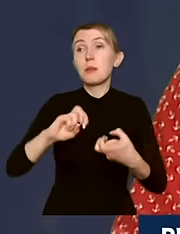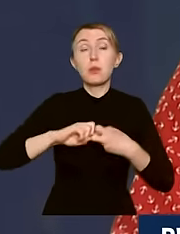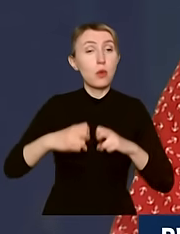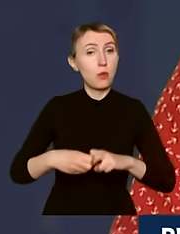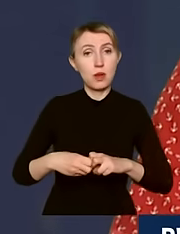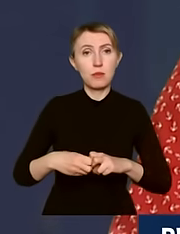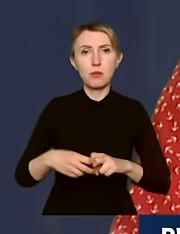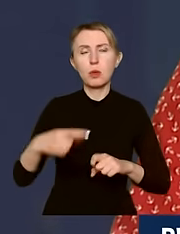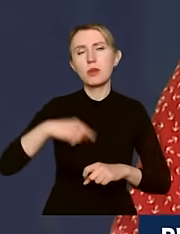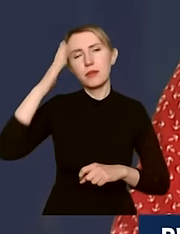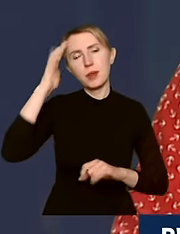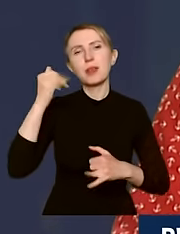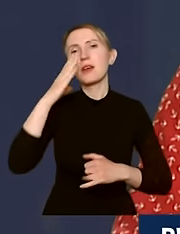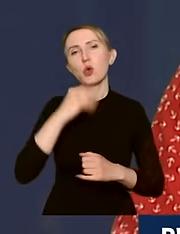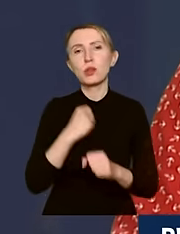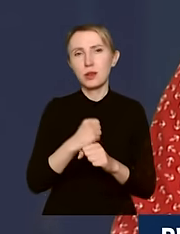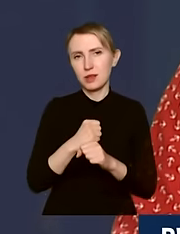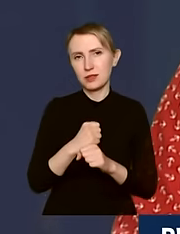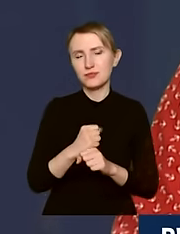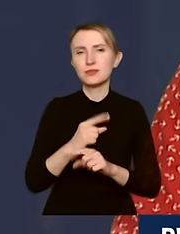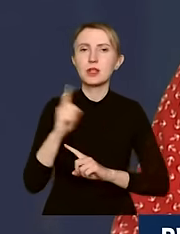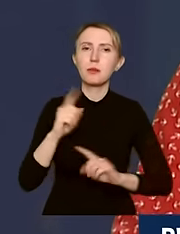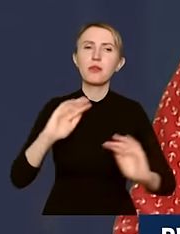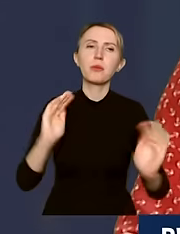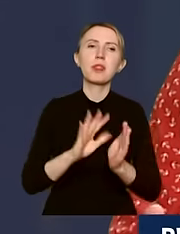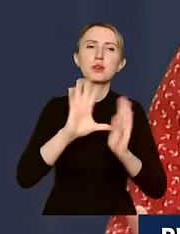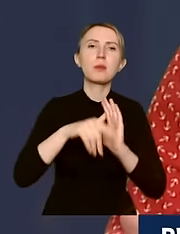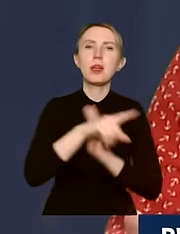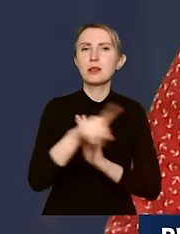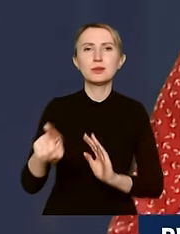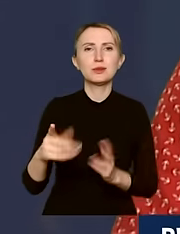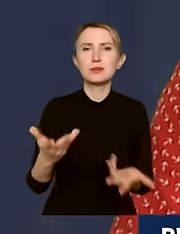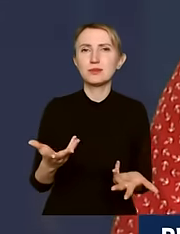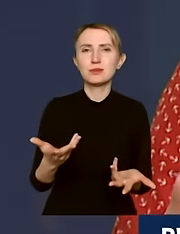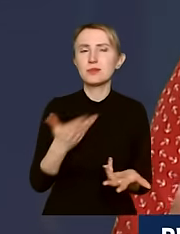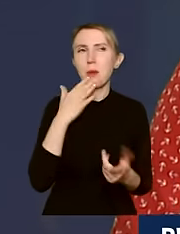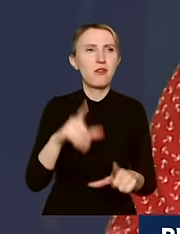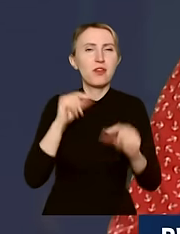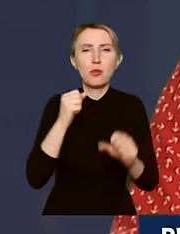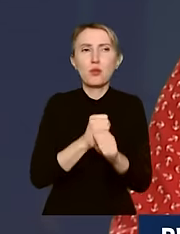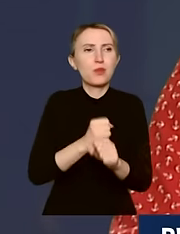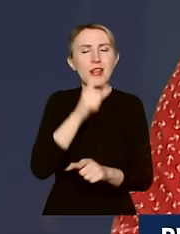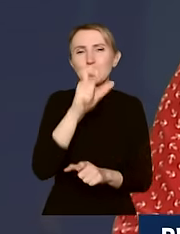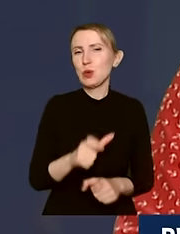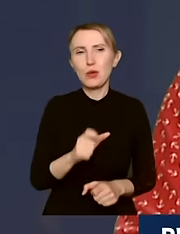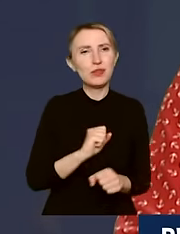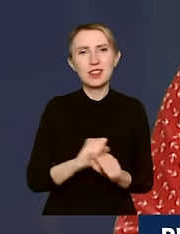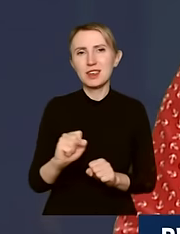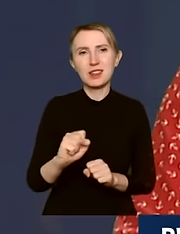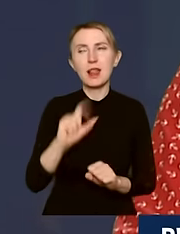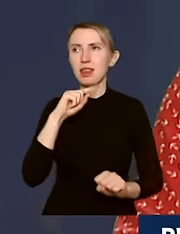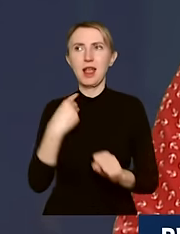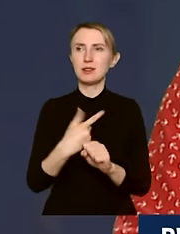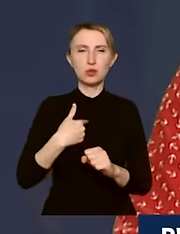jak wygląda często praca. Czasami, zwłaszcza w mniejszych miejscowościach, nie za bardzo jest wybór. Pracownik wcale nie jest decydujący w